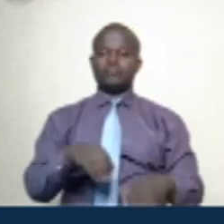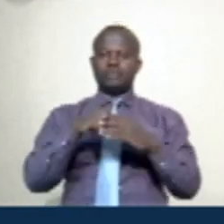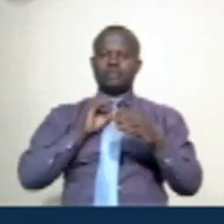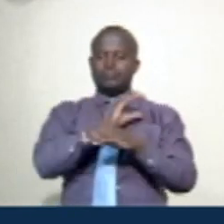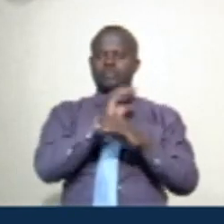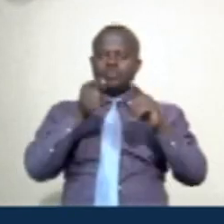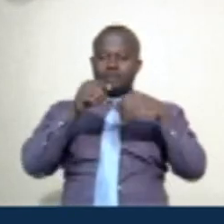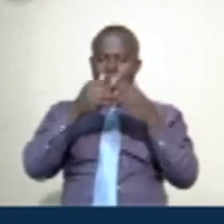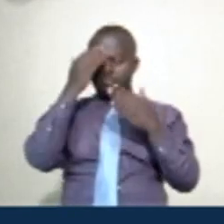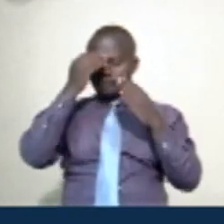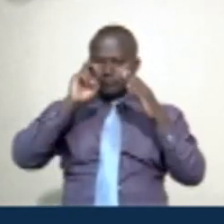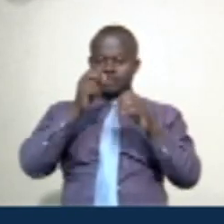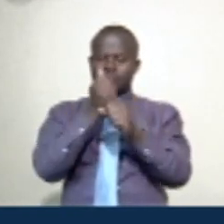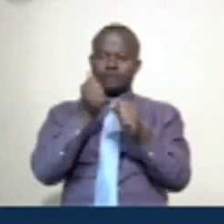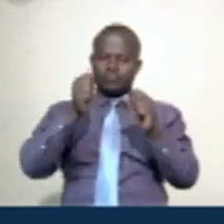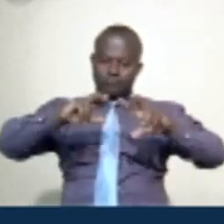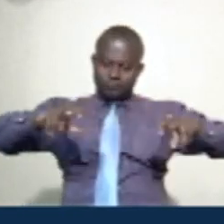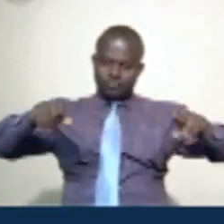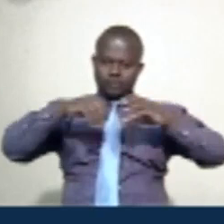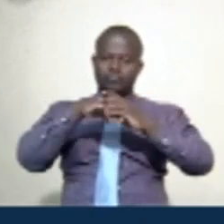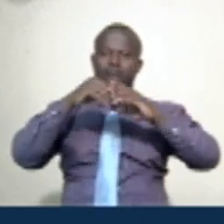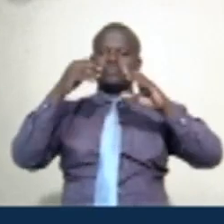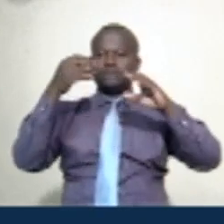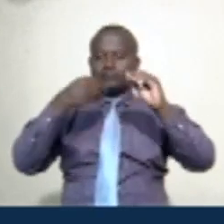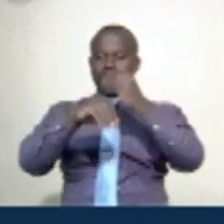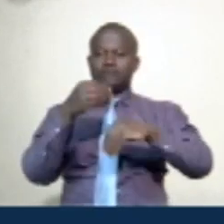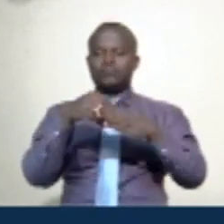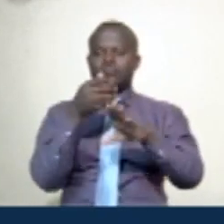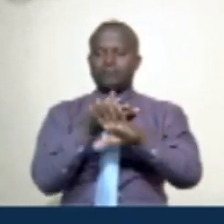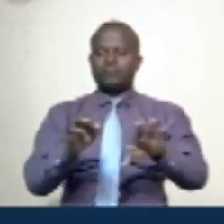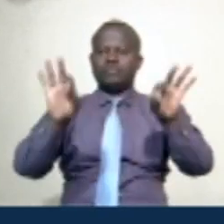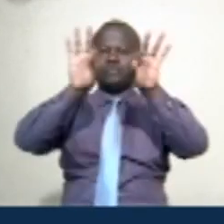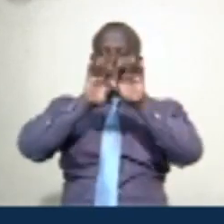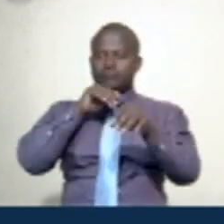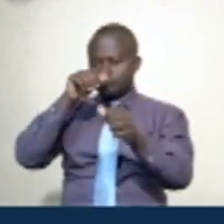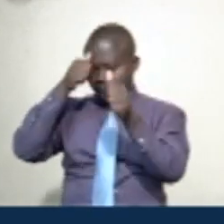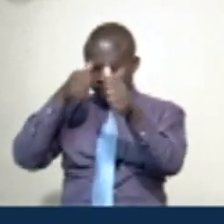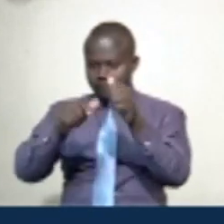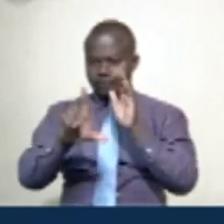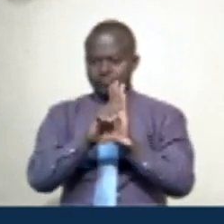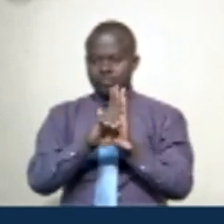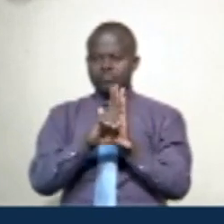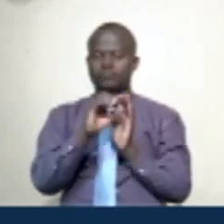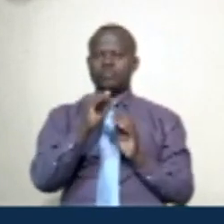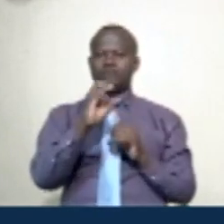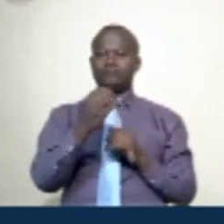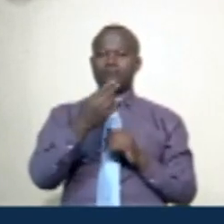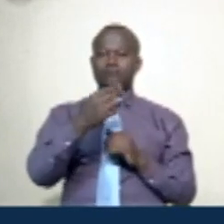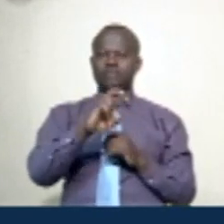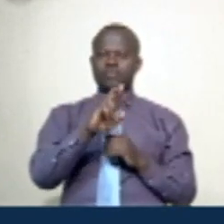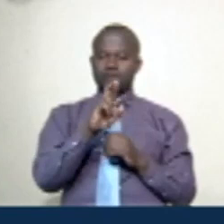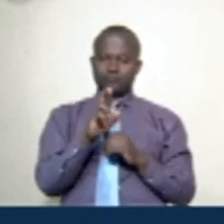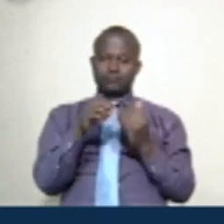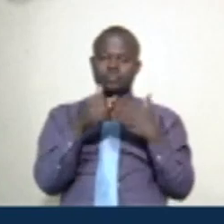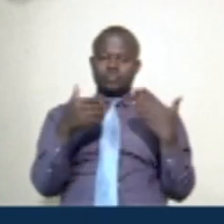iriho kugira ngo ikore ubugenzuzi ku bucukuzi n'ubucuruzi bw'amabuye y'agaciro budakurikije amategeko. ICGLR